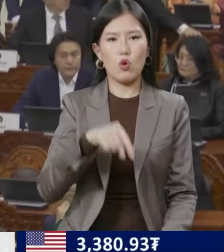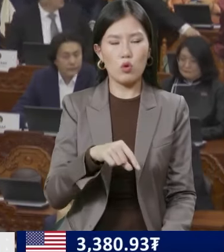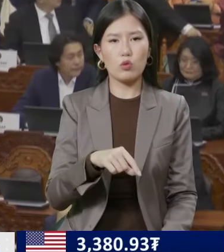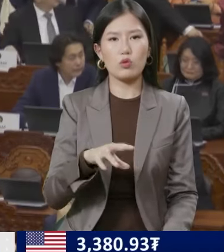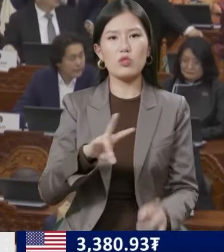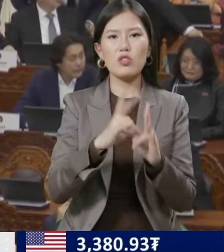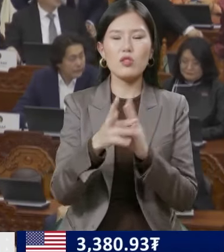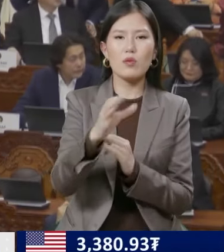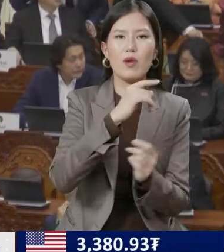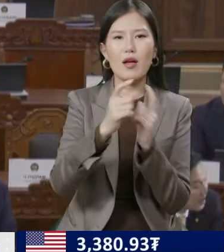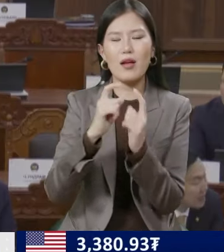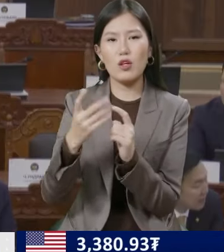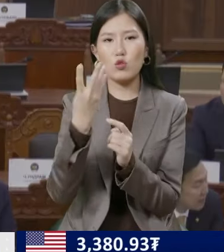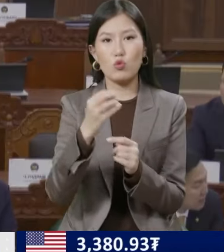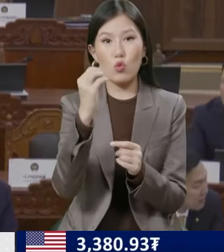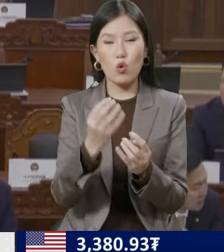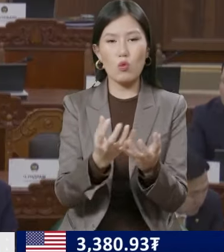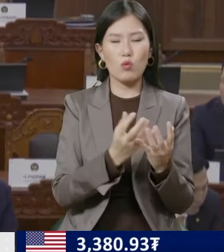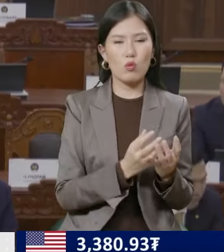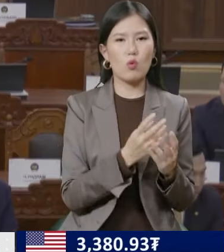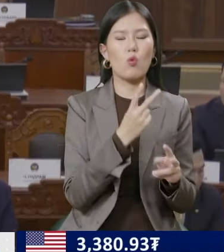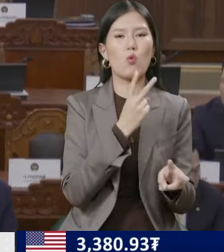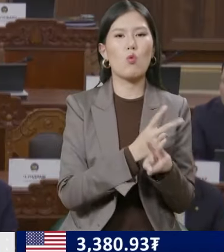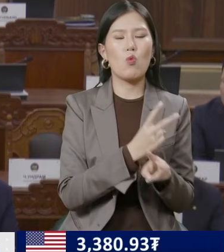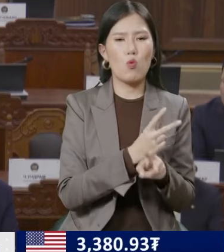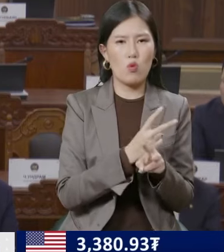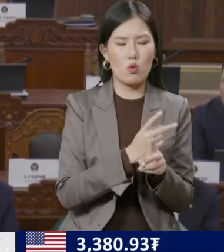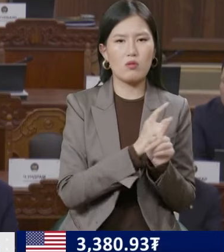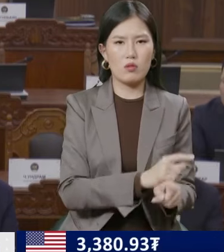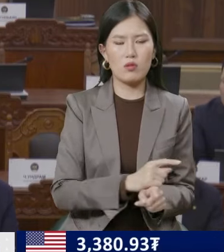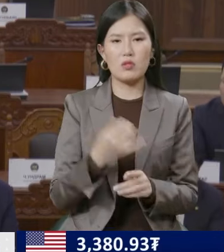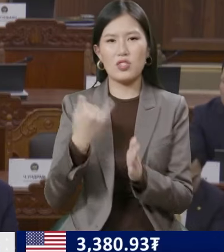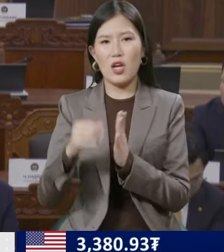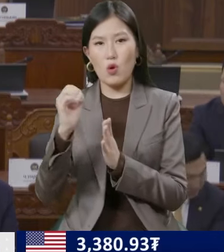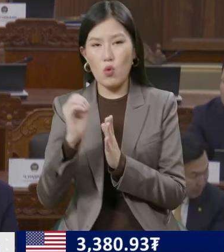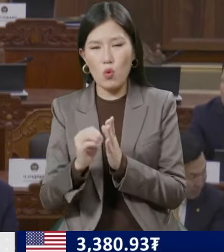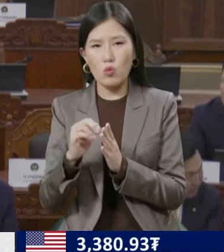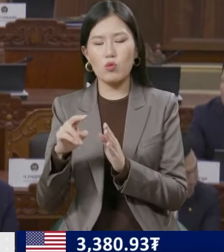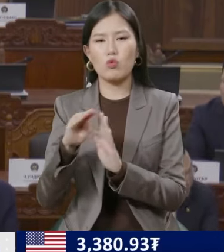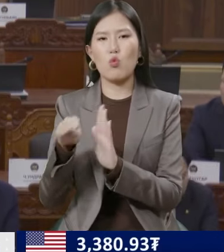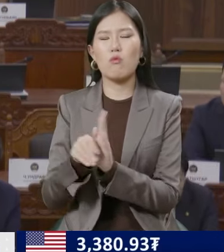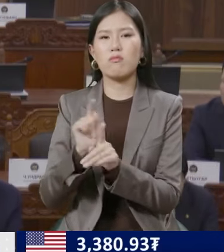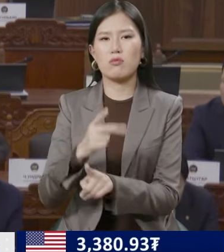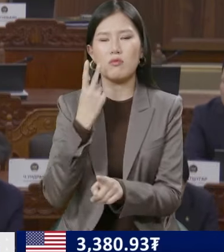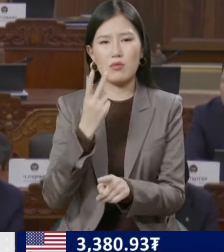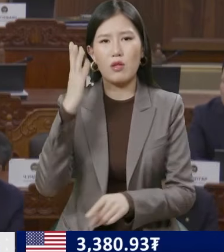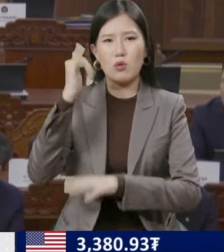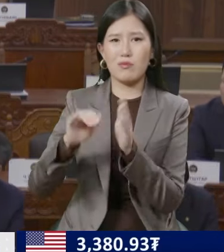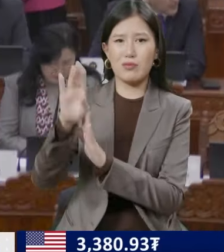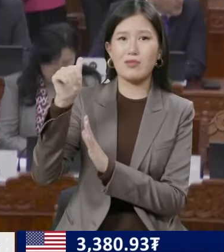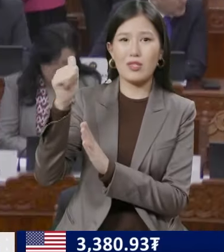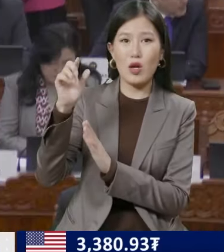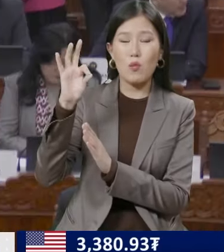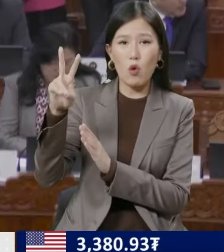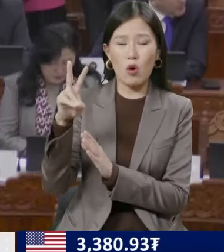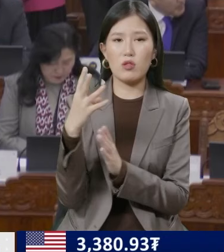40% нь хуулиар зохицуулагдж, зөвлөсөн 60% нь дүрм журмаар зохицуулагдж байна гэсэн тооцоо гарсан. Харин өндөр хөгжилтэй улс оронд нийгмийн